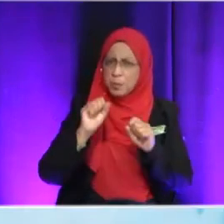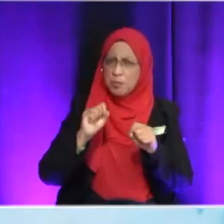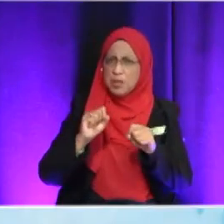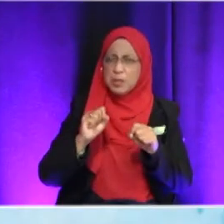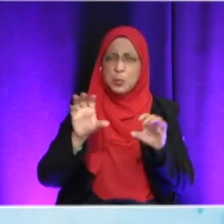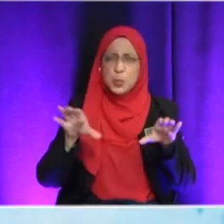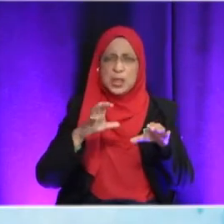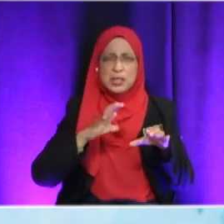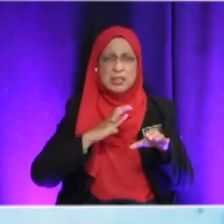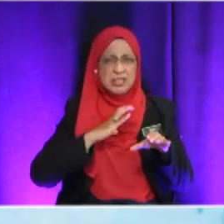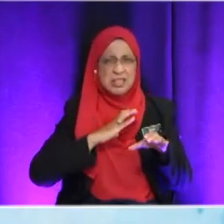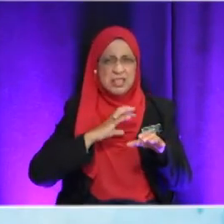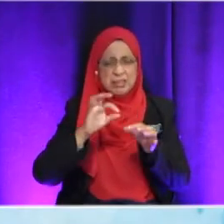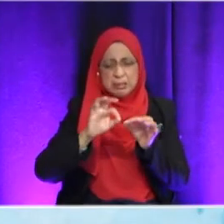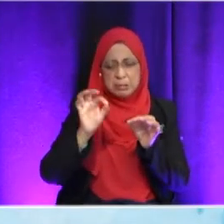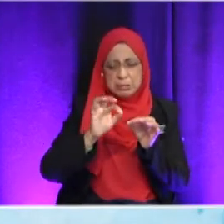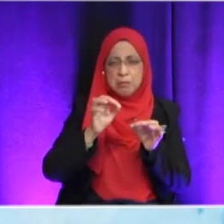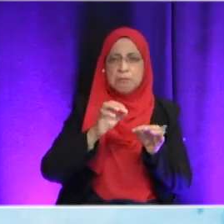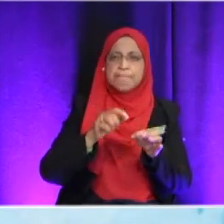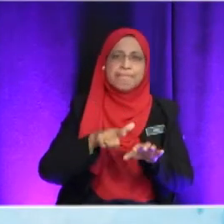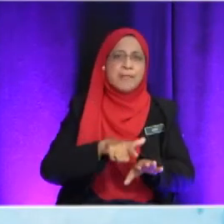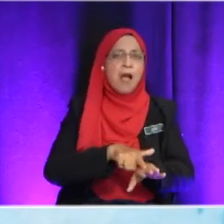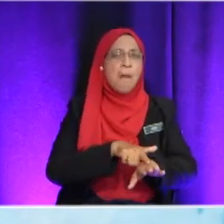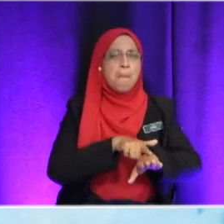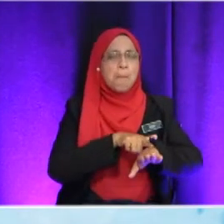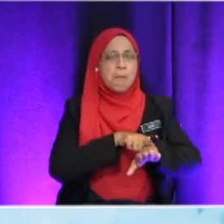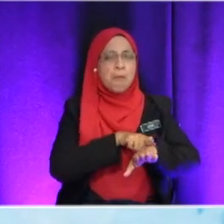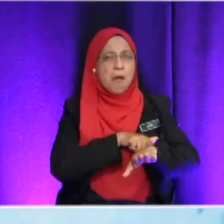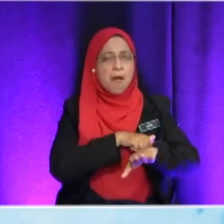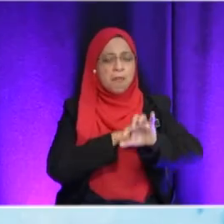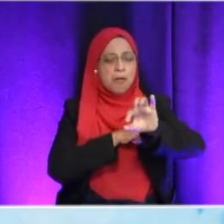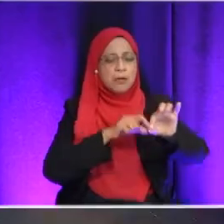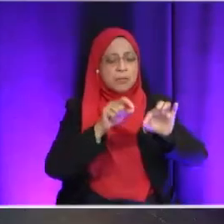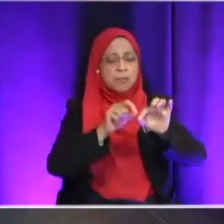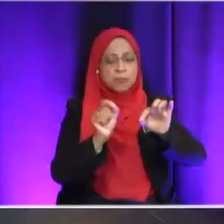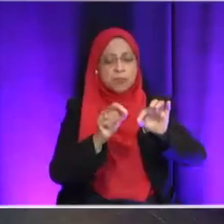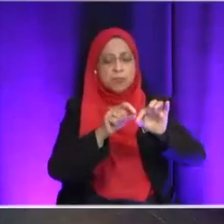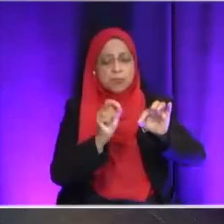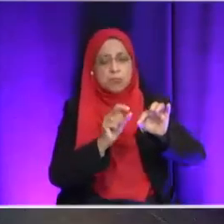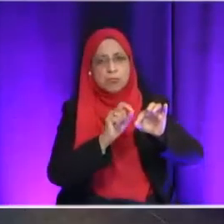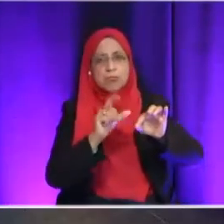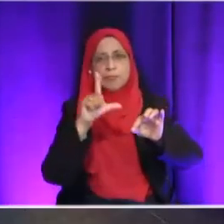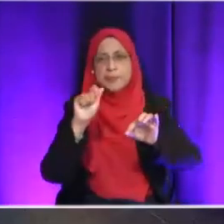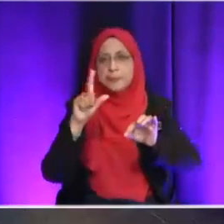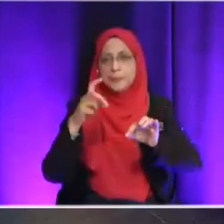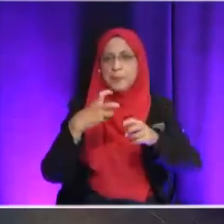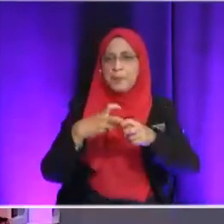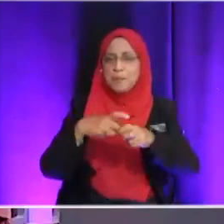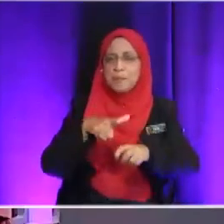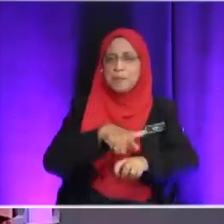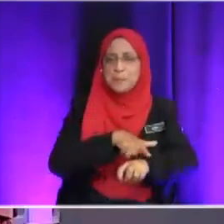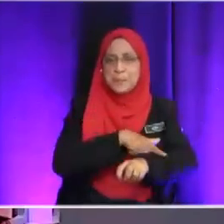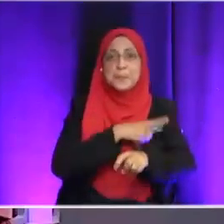juga ya secara mekanik ini boleh tapi ambil masa yang panjang boleh kita buat ya